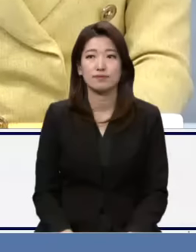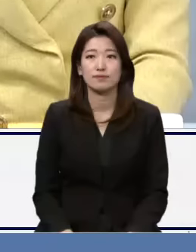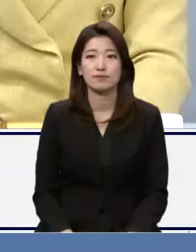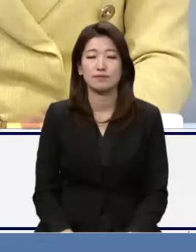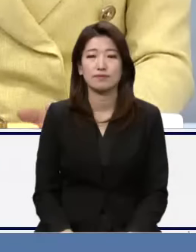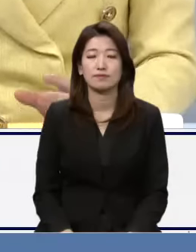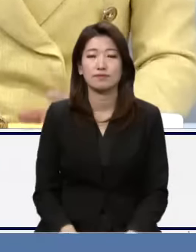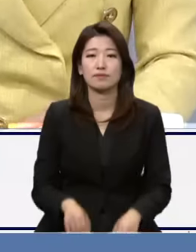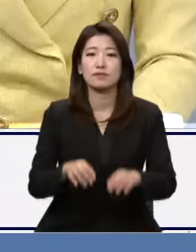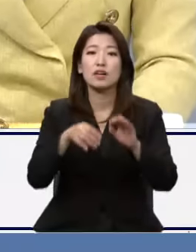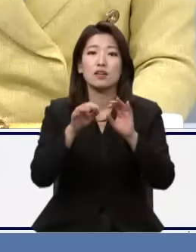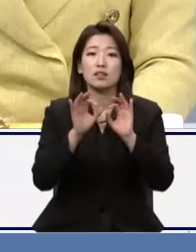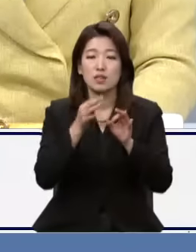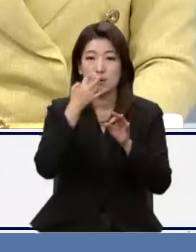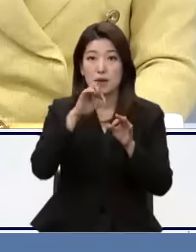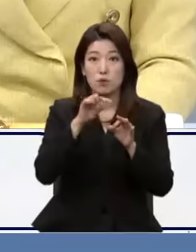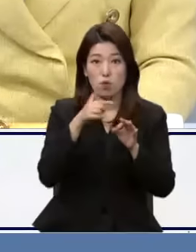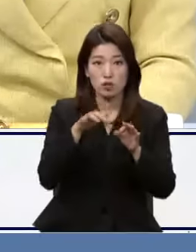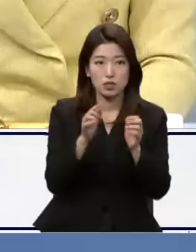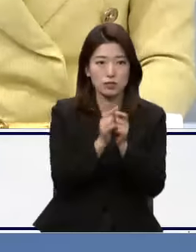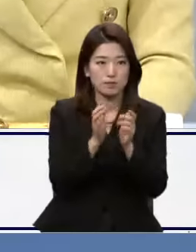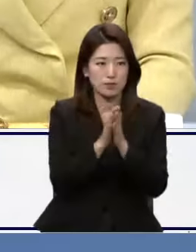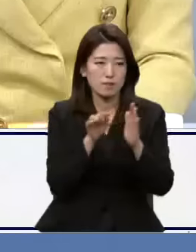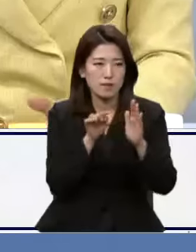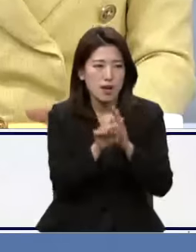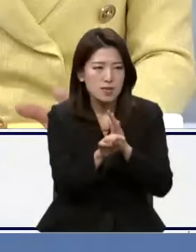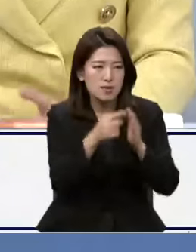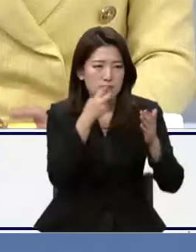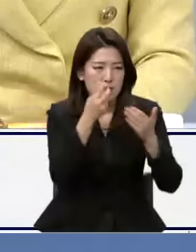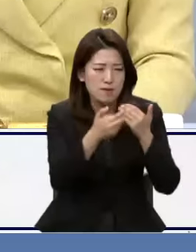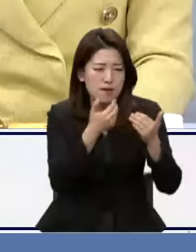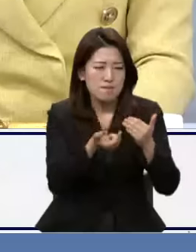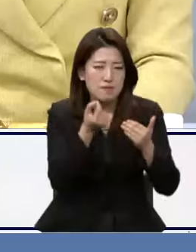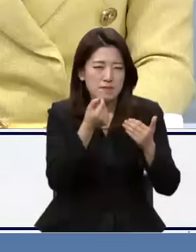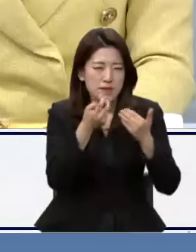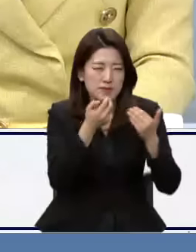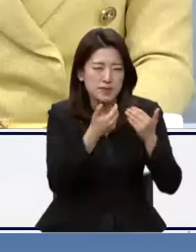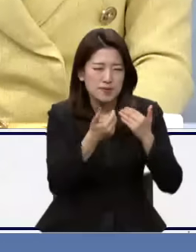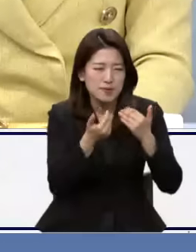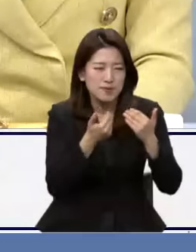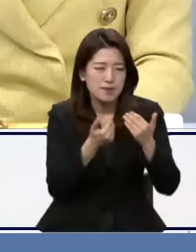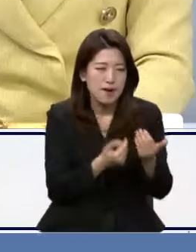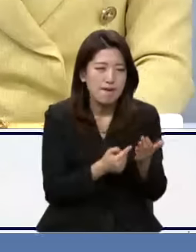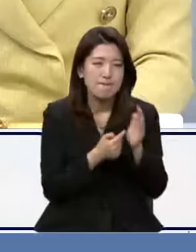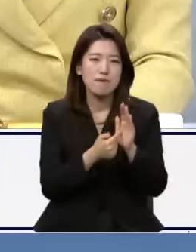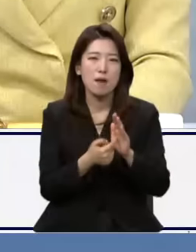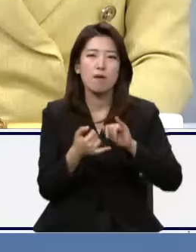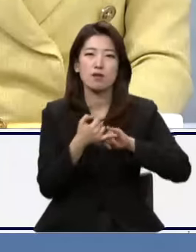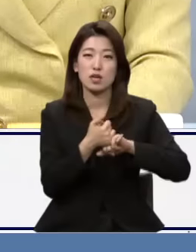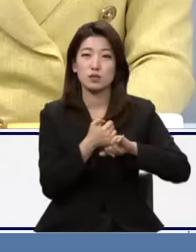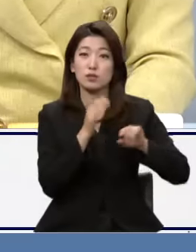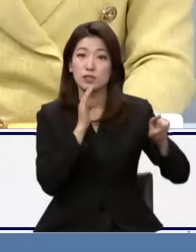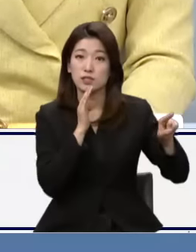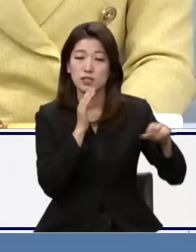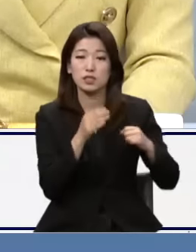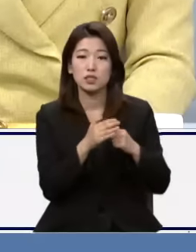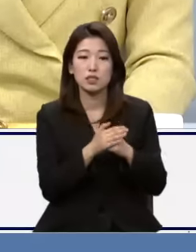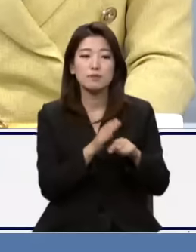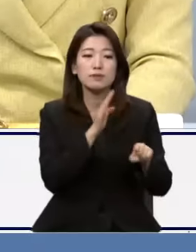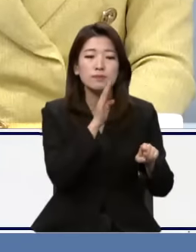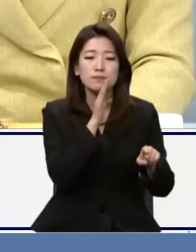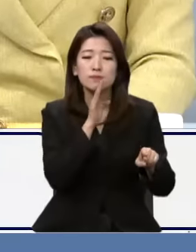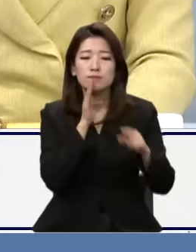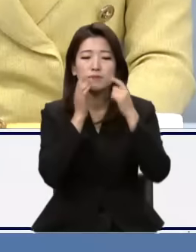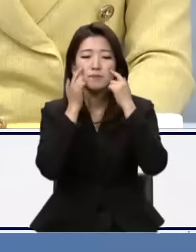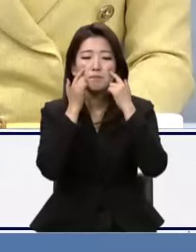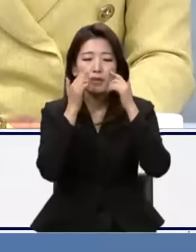금감원에서 조차지 현장 점검에 나서고 있는 것이고 굉장히 또 신속하게 결과를 내겠다고 하니까요 일단 사실 관계 확정이 좀 더 중요해